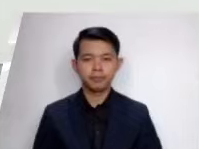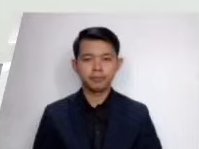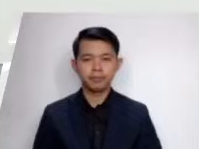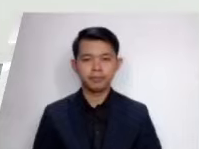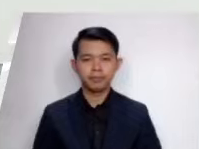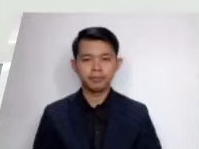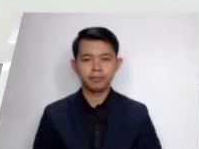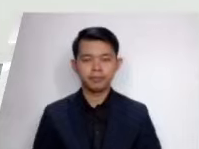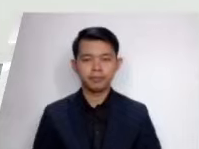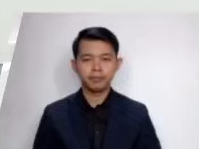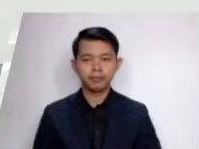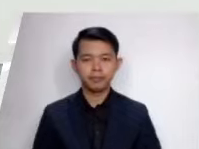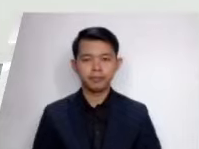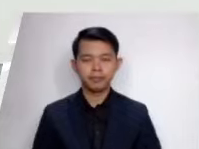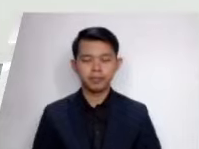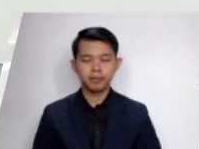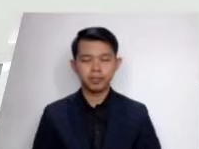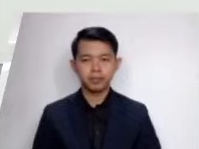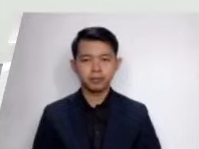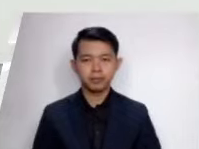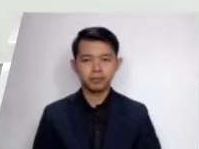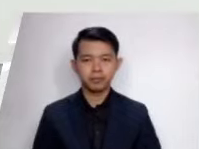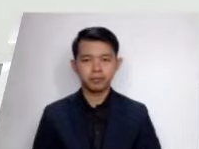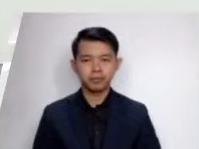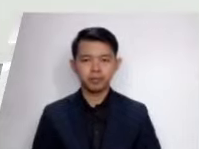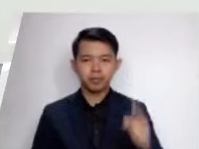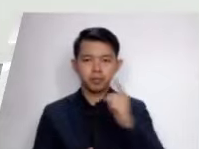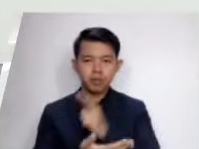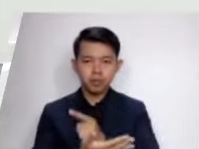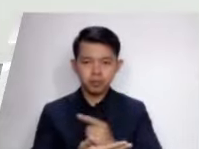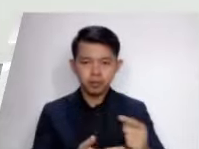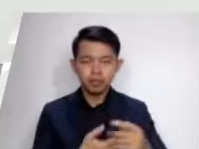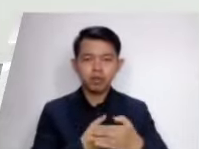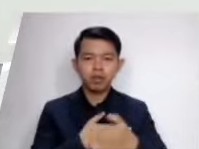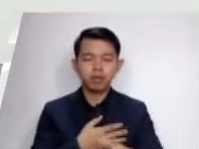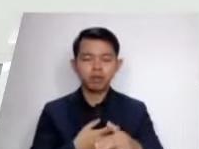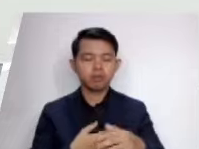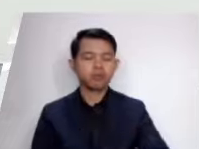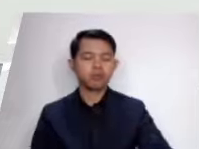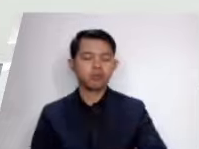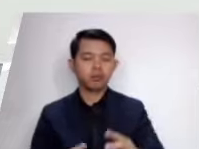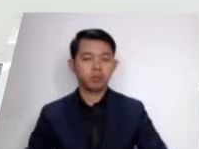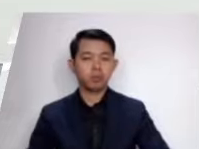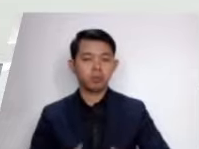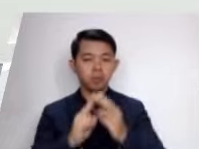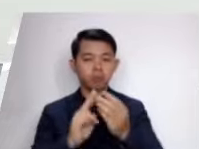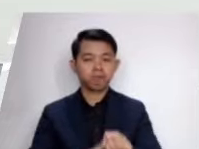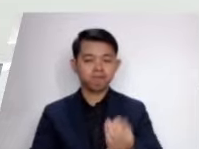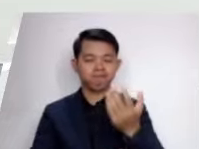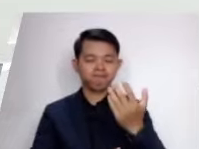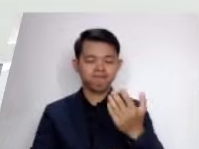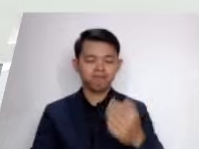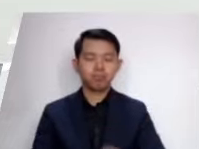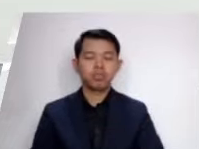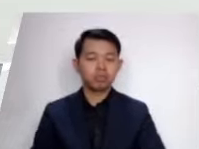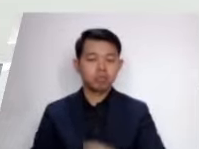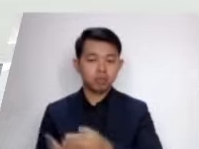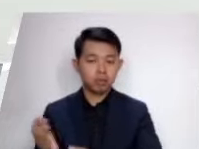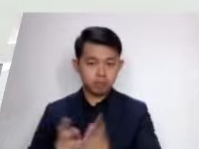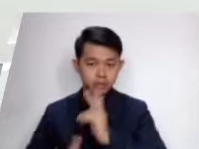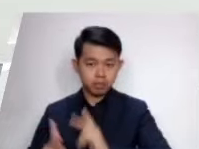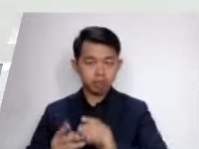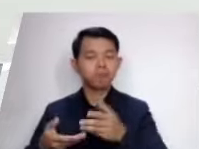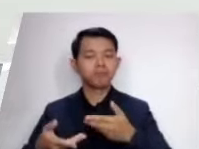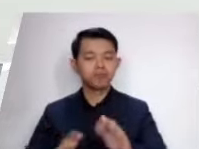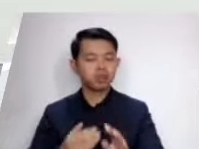Isang linggo makalipas ang pagputok ng Bulkan Canlaon, pinayagan ng makabalik sa kanilang mga tahanan ang nasa 4 evacuee sa La Carlota,